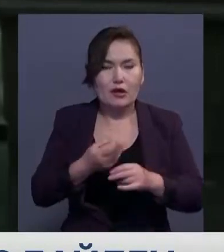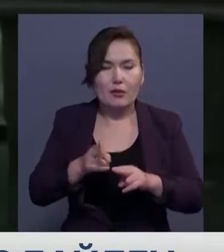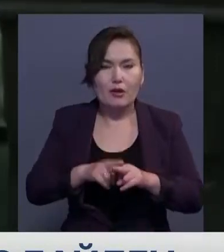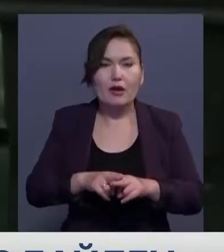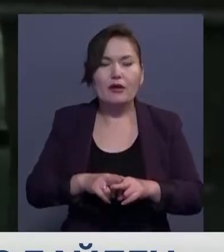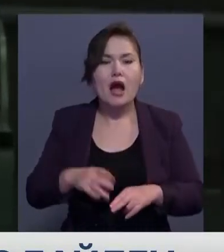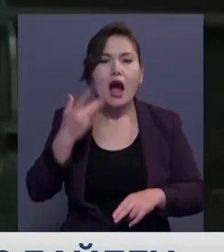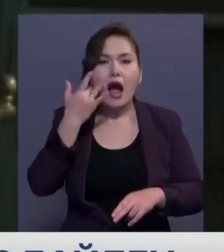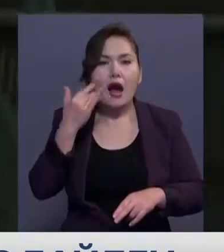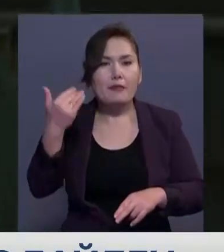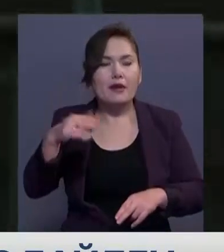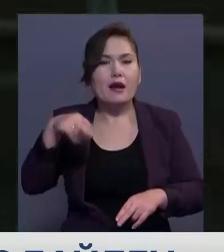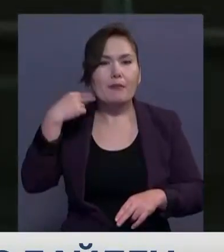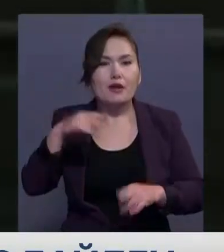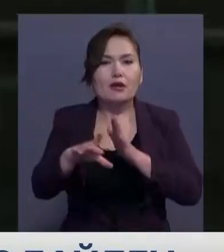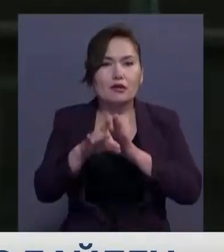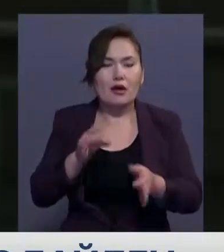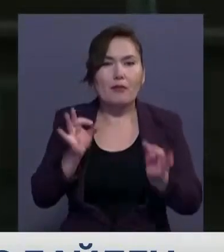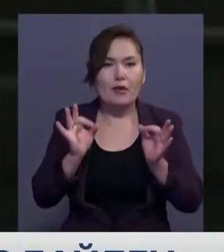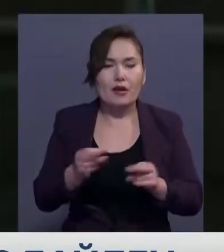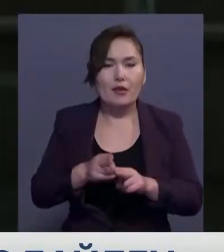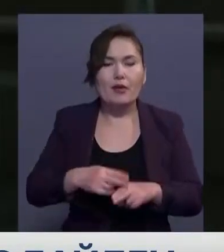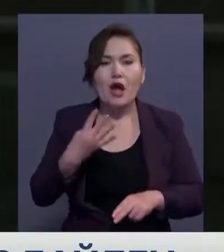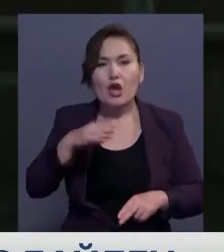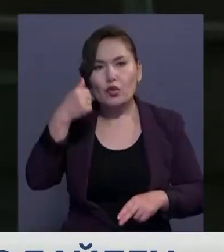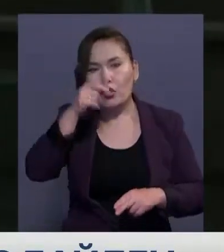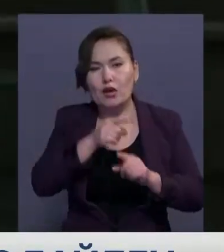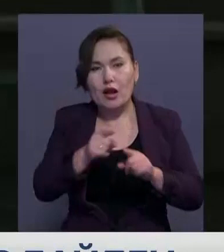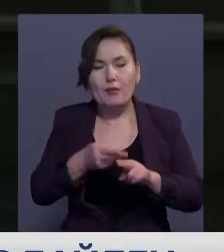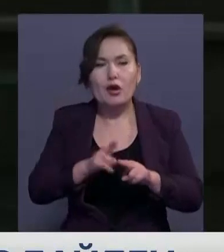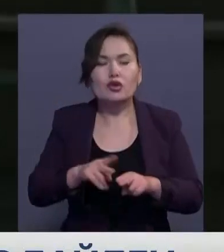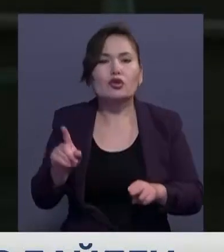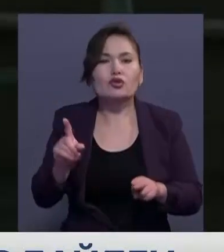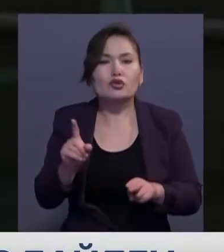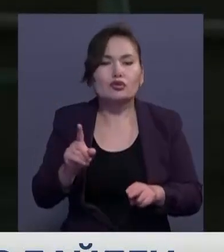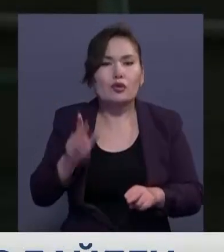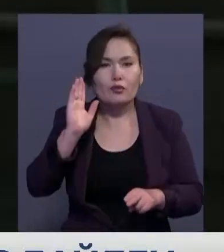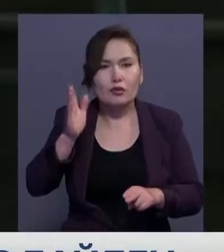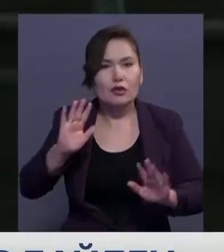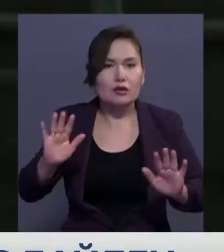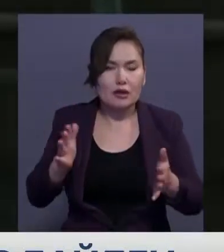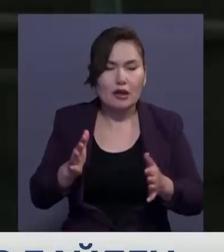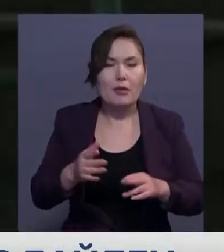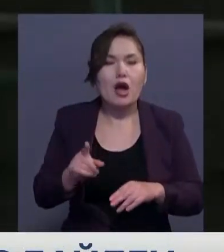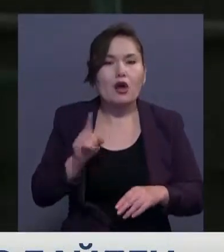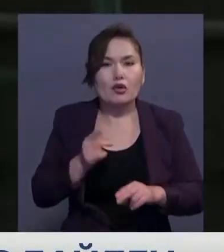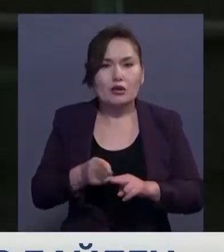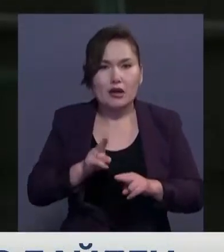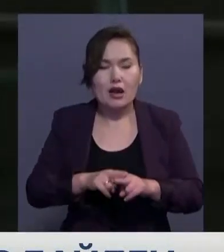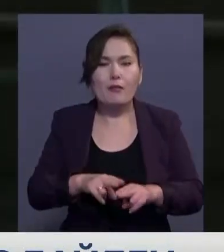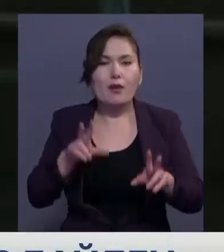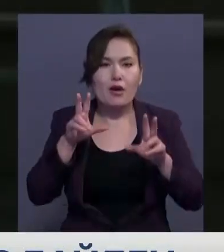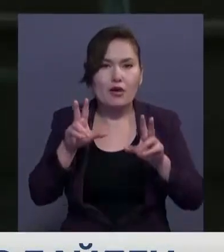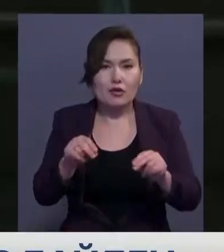ел дұрыс таңдау жасады. Сондықтан мен алдағы 4 жылда не боларын асыға күтемін. Сайлау кезінде берген